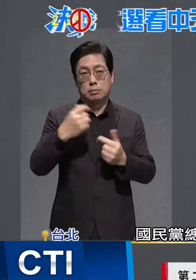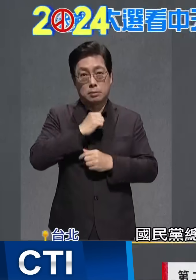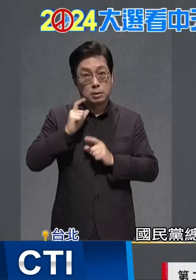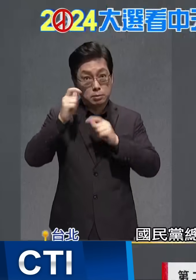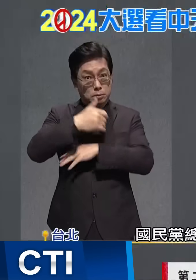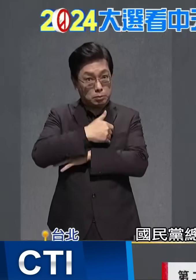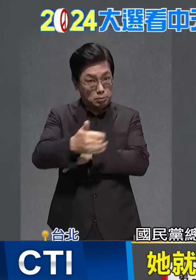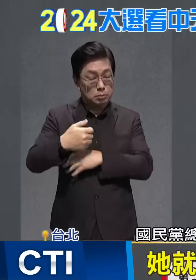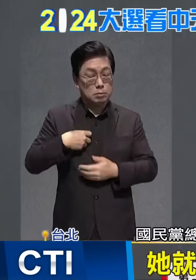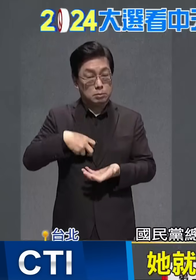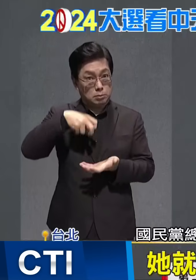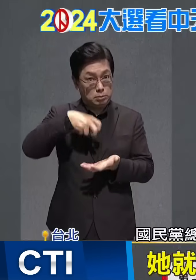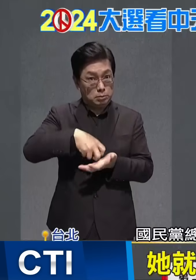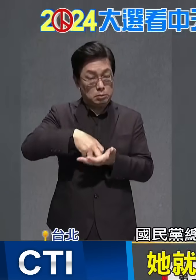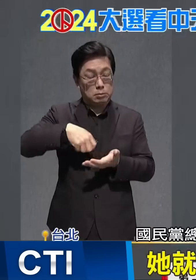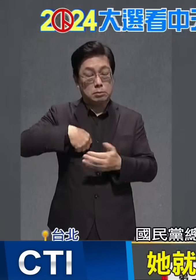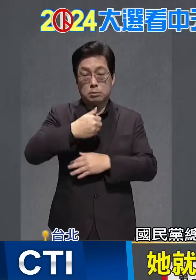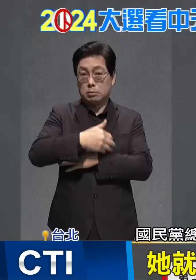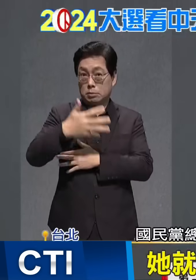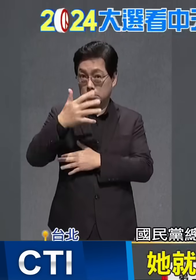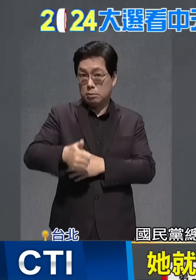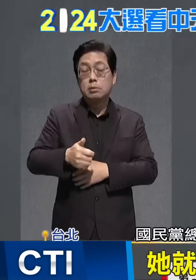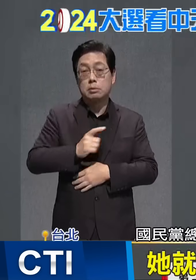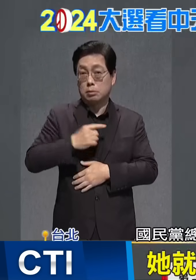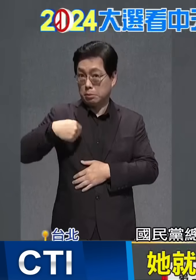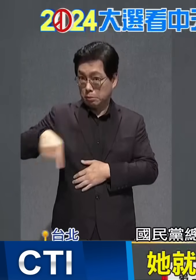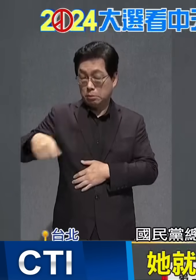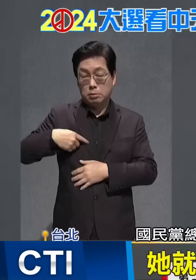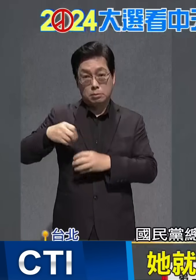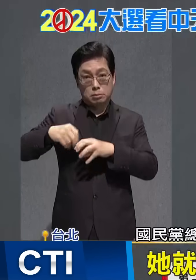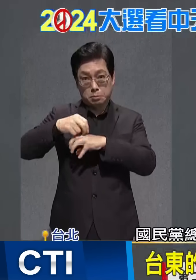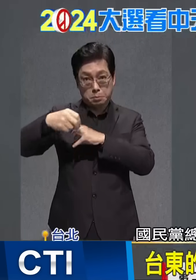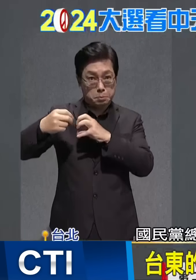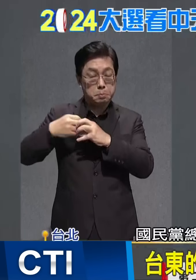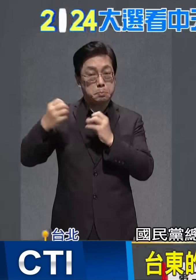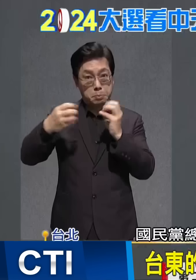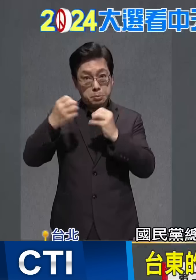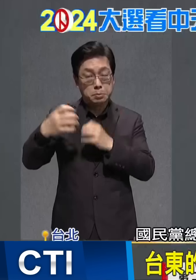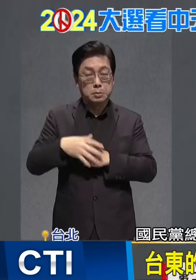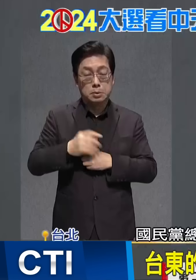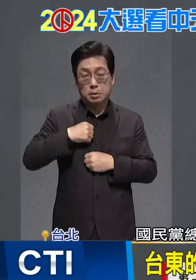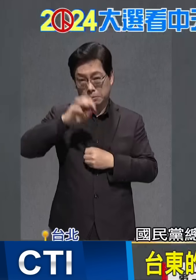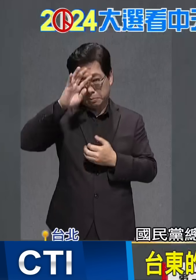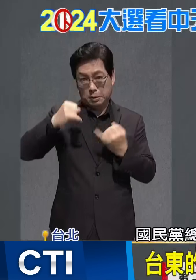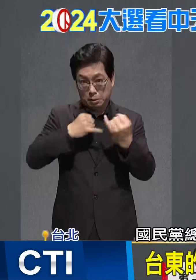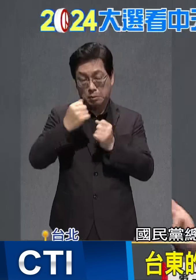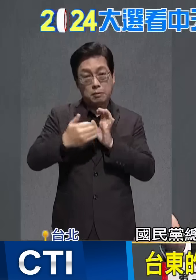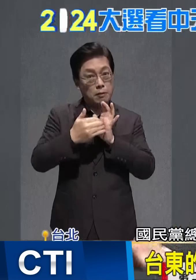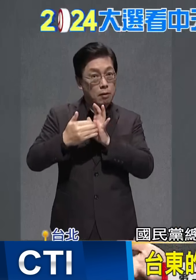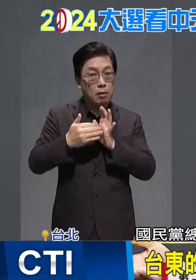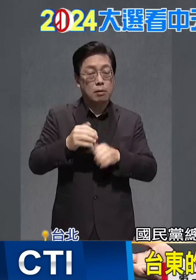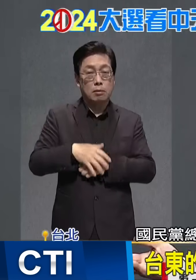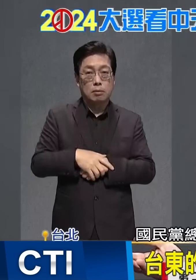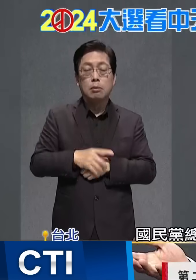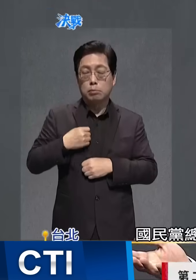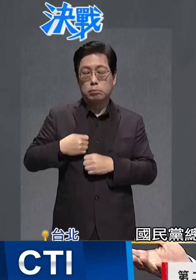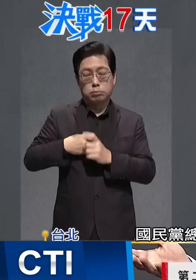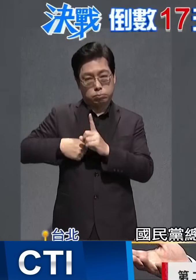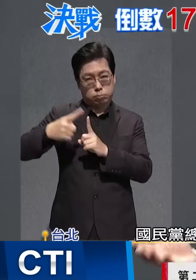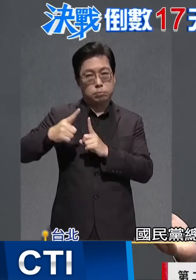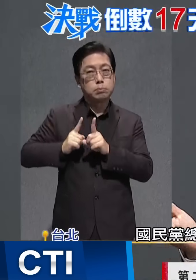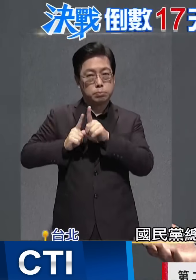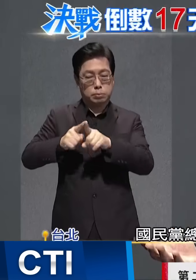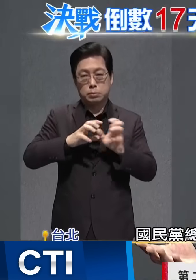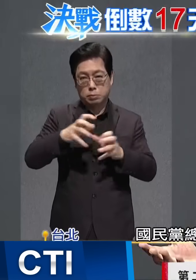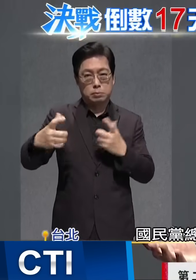的饶庆林，伊就去协调，往来协调去协调，讲我台东的病虫害防治，啊，我来搞到国际标准，